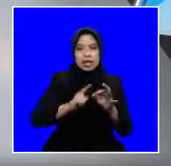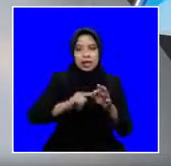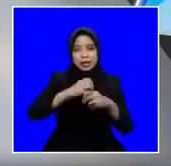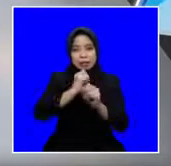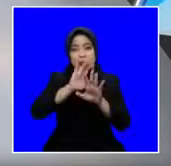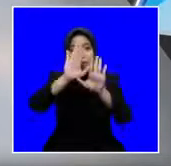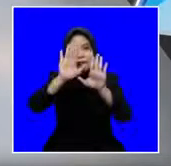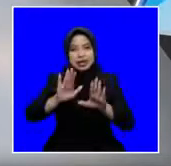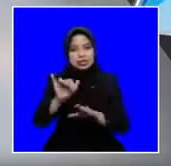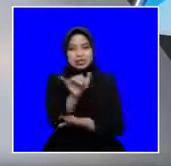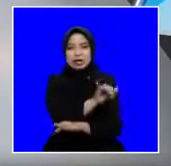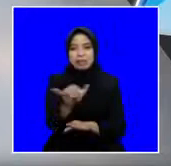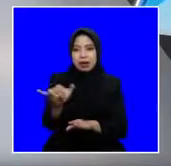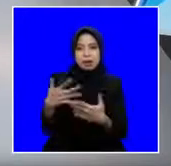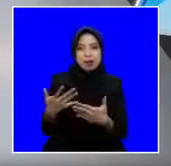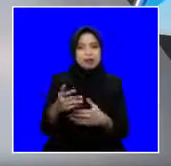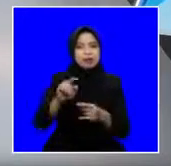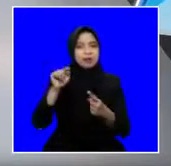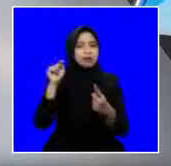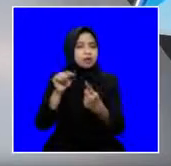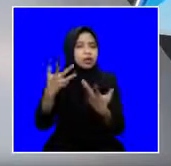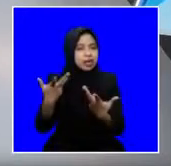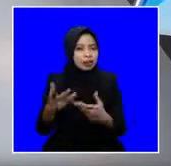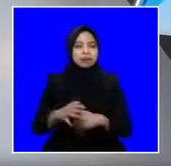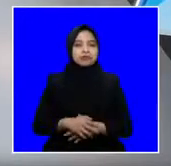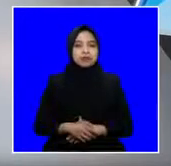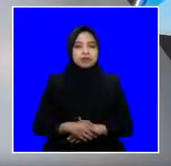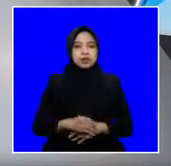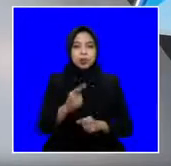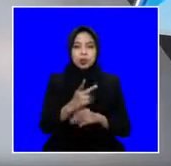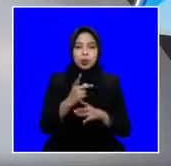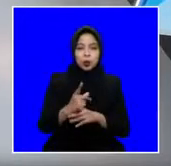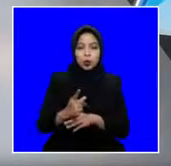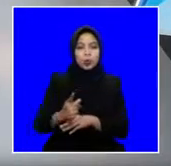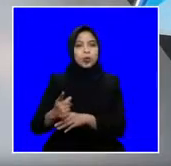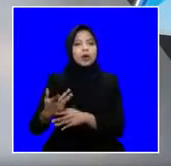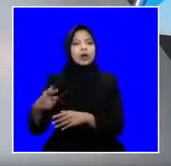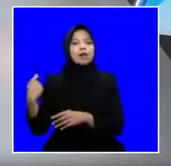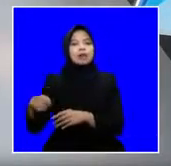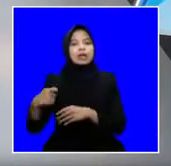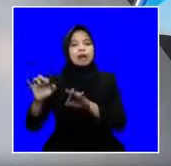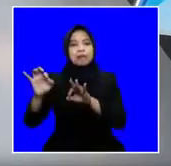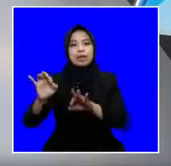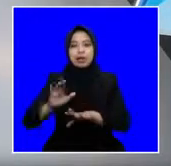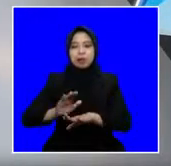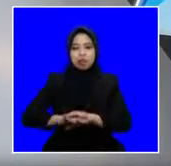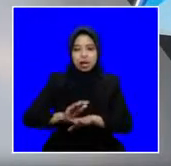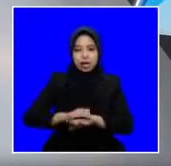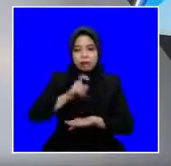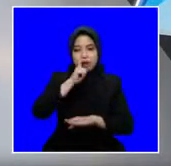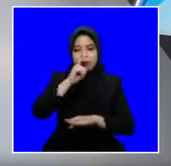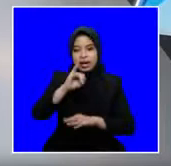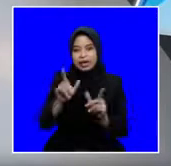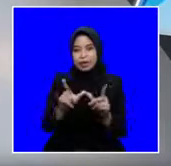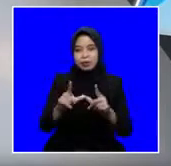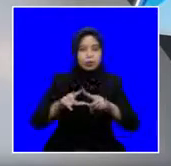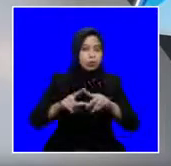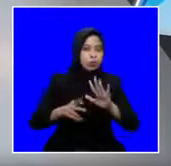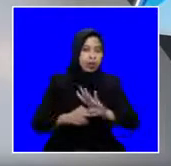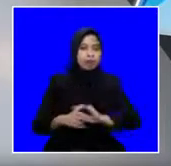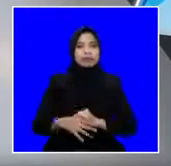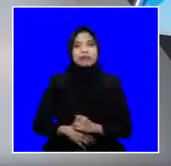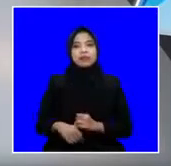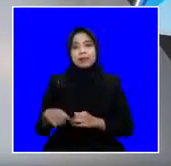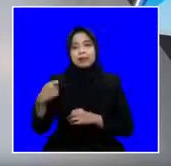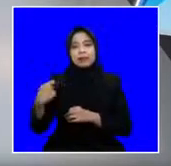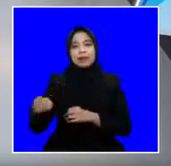pertanyaan media yang senada. Pertanyaan ini ditujukan kepada Dirjen Guru dan Tenaga Kependidikan Kementerian Pendidikan Kebudayaan, Bapak Iwan Syahril. Ada juga